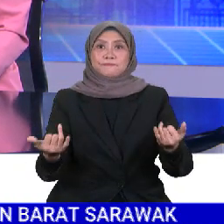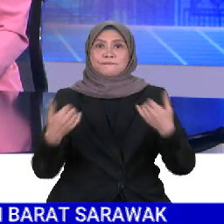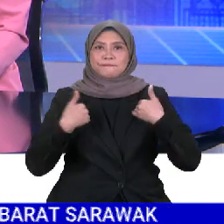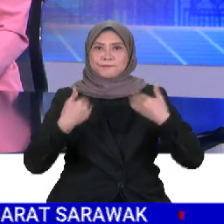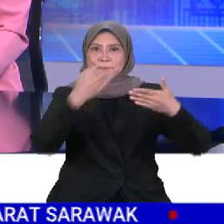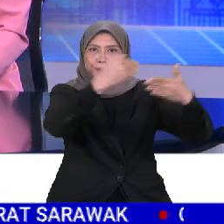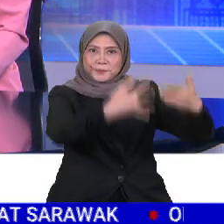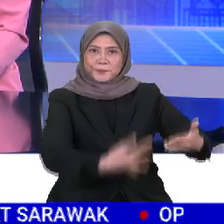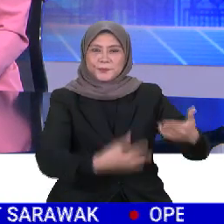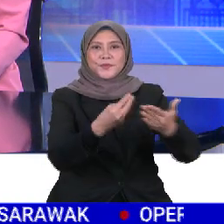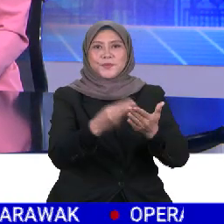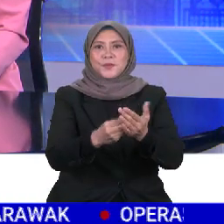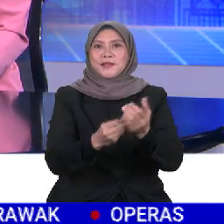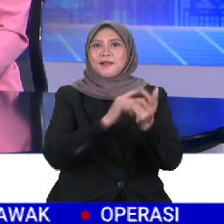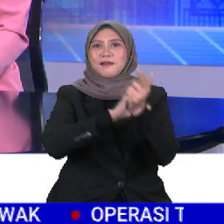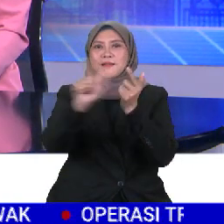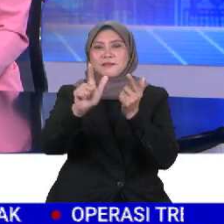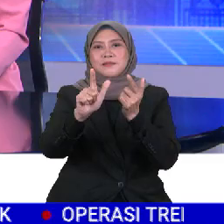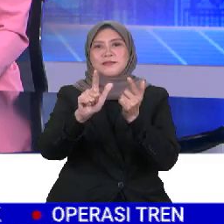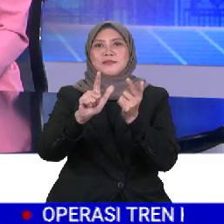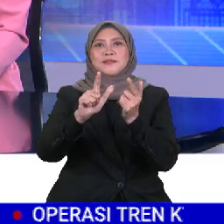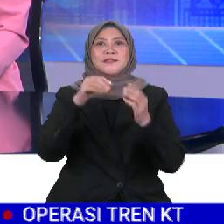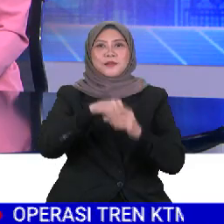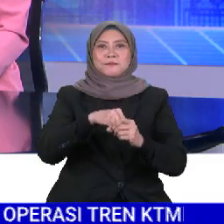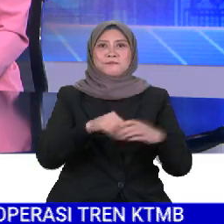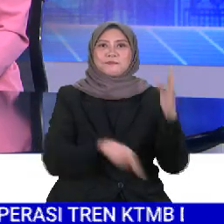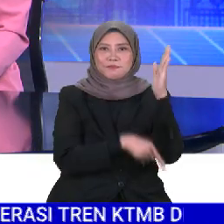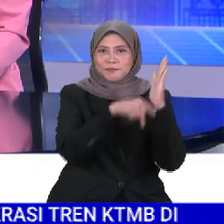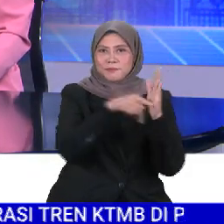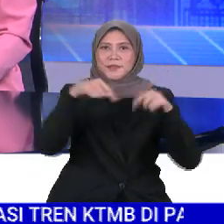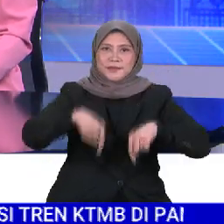antara intipati peruntukan khas yang diluluskan Dewan Rakyat hari ini.